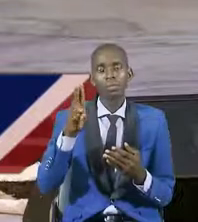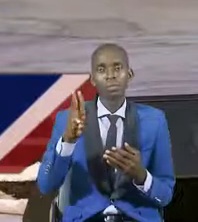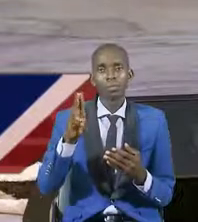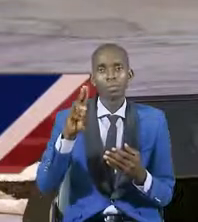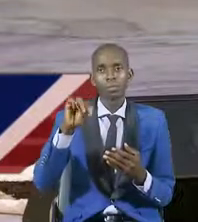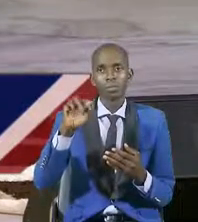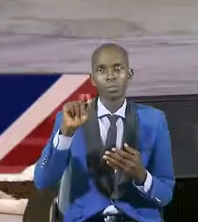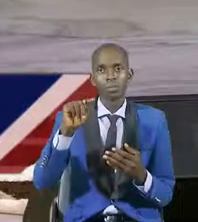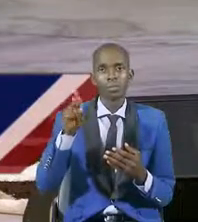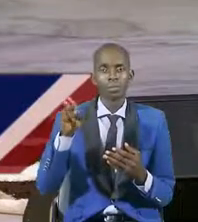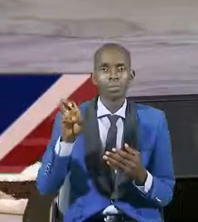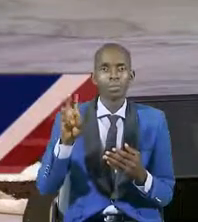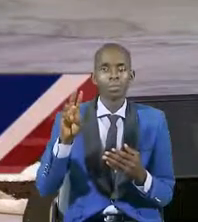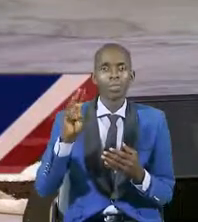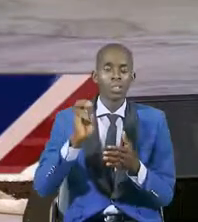Matthieu